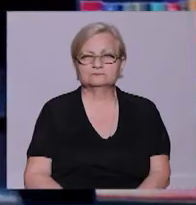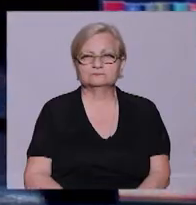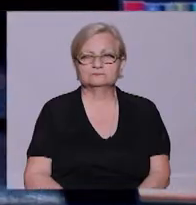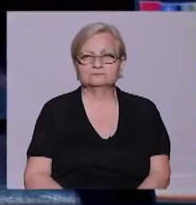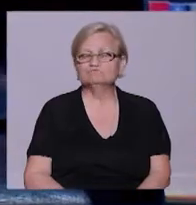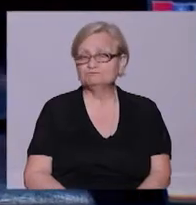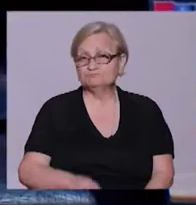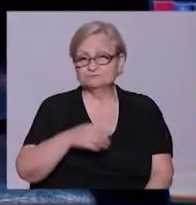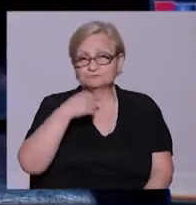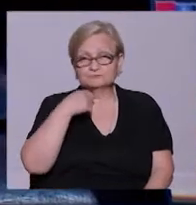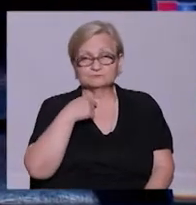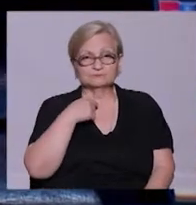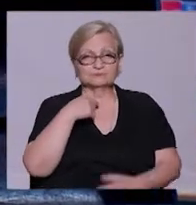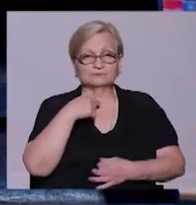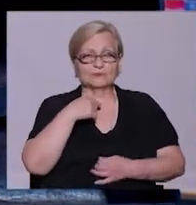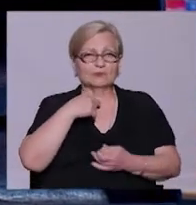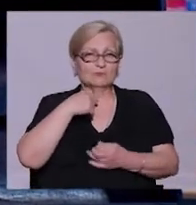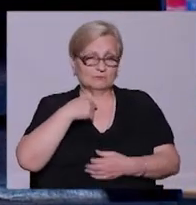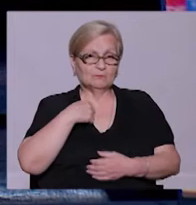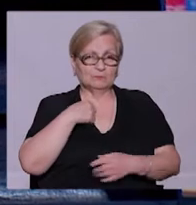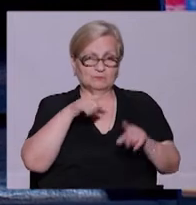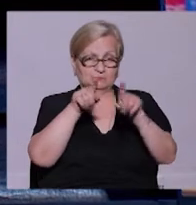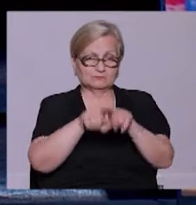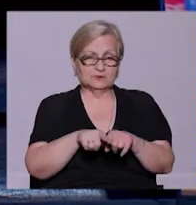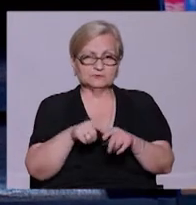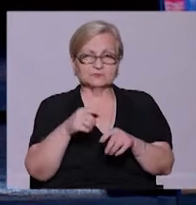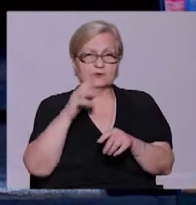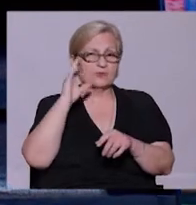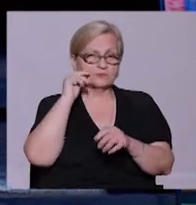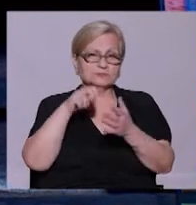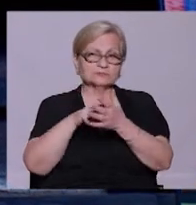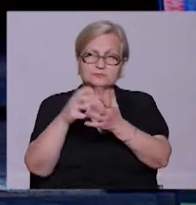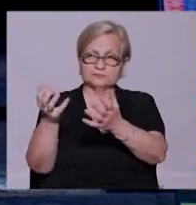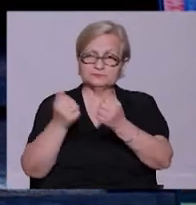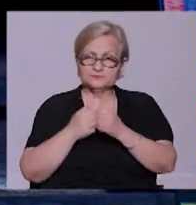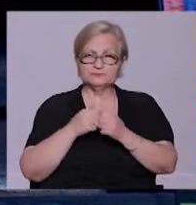სხვათა შორის, მეც ესე სათუთად ვინახავ ხოლმე წერილებს, რომელსაც ხებულობ.